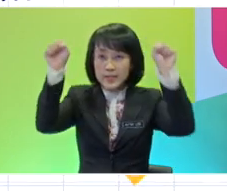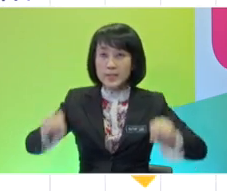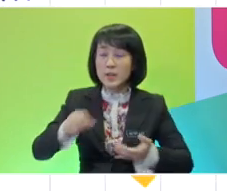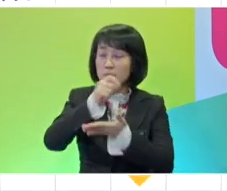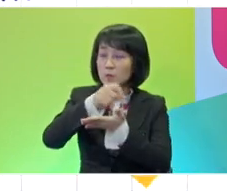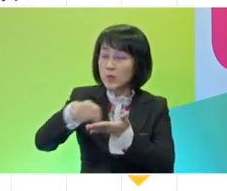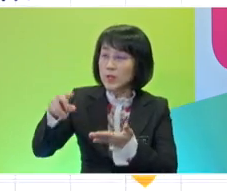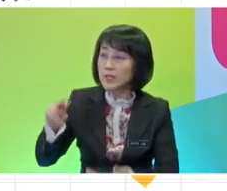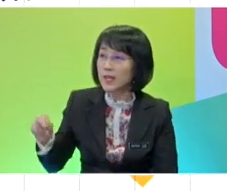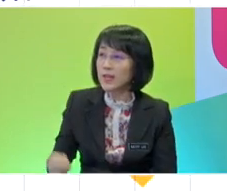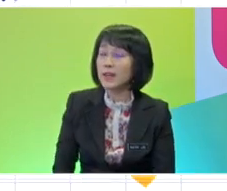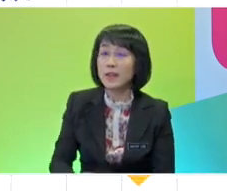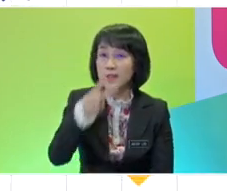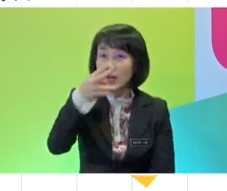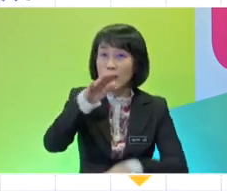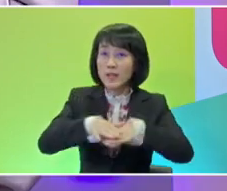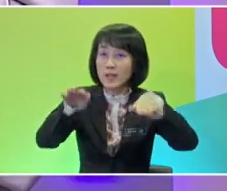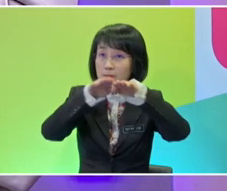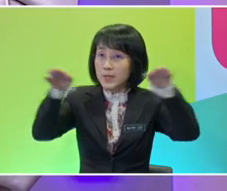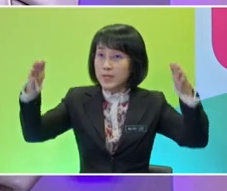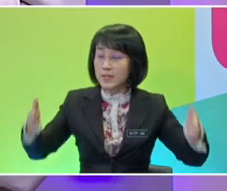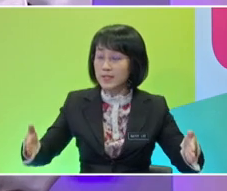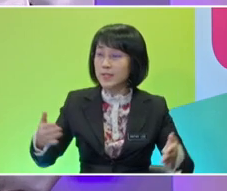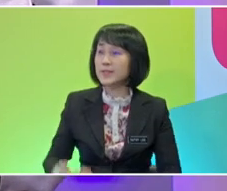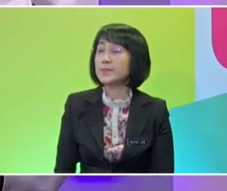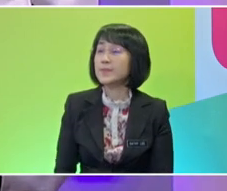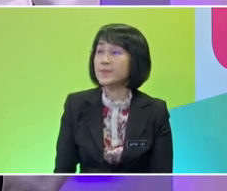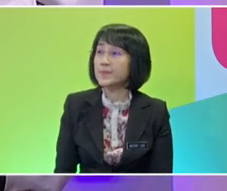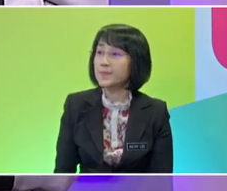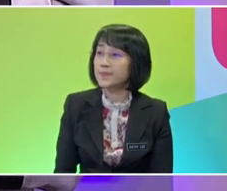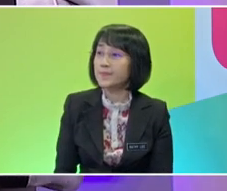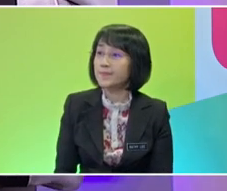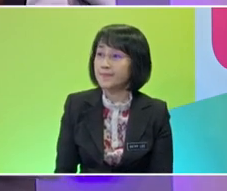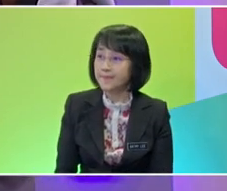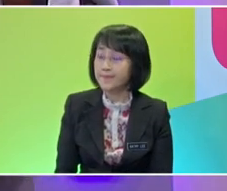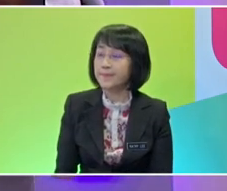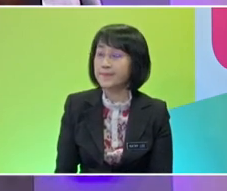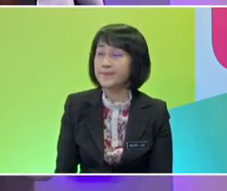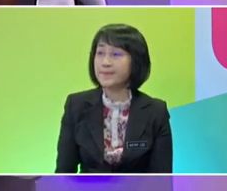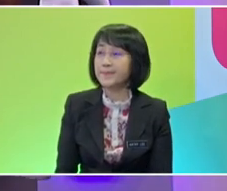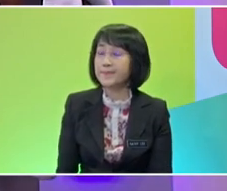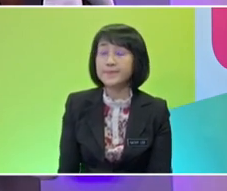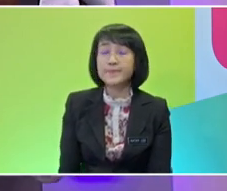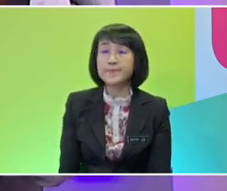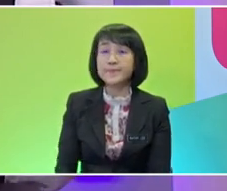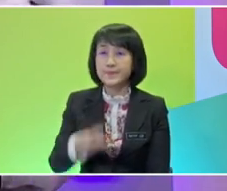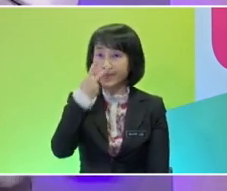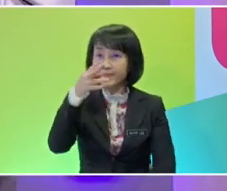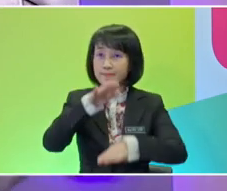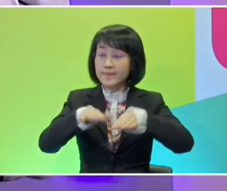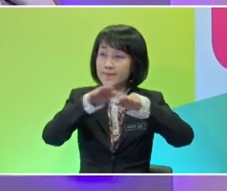ah yang hadir di atas meja nyaman ya kalau kita meja ini mungkin ini antara revolusi awal Bagaimana tulisan itu boleh eee